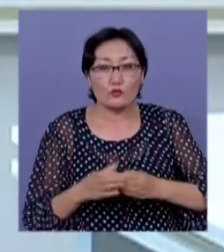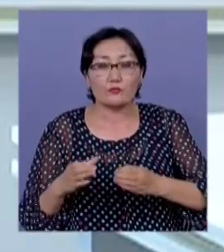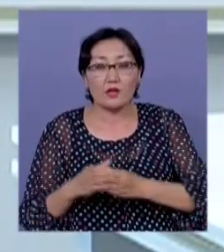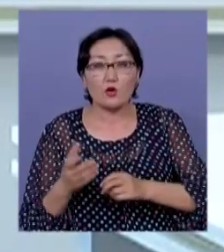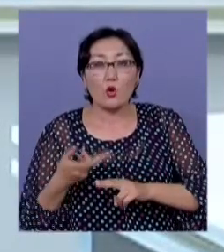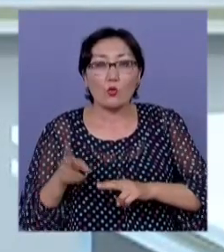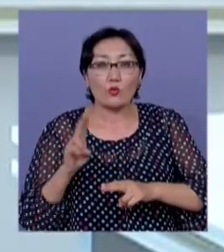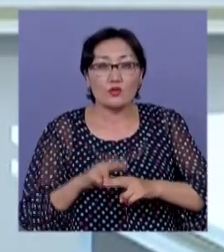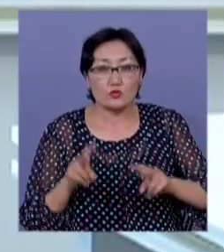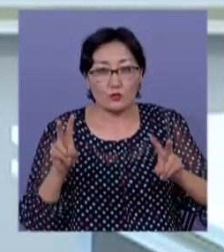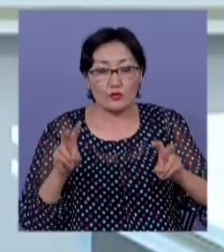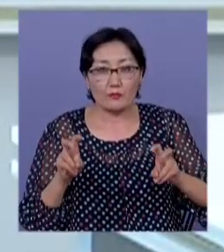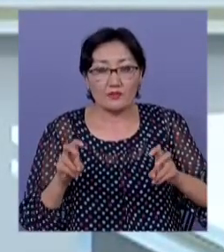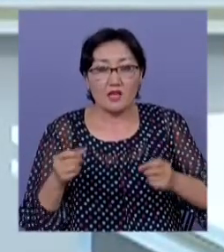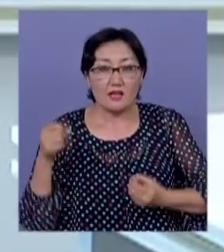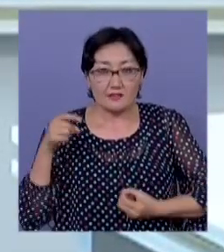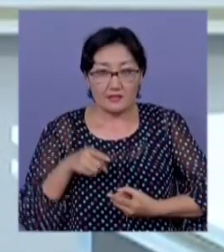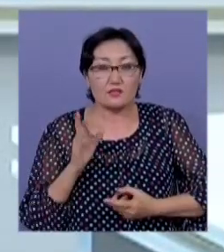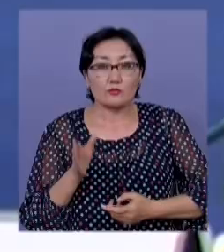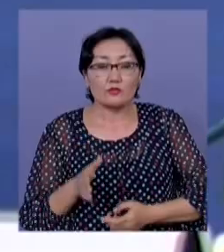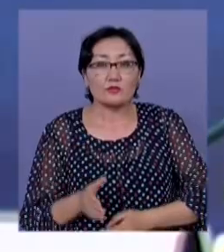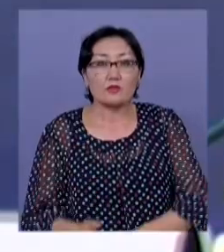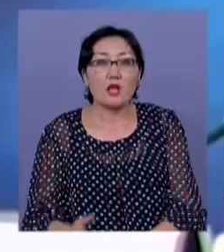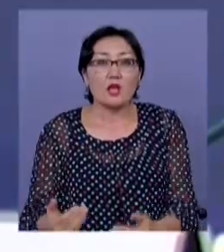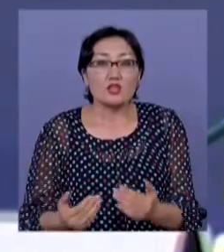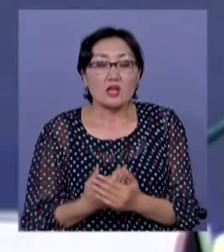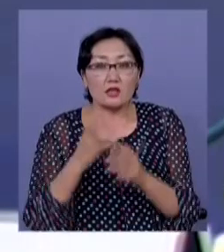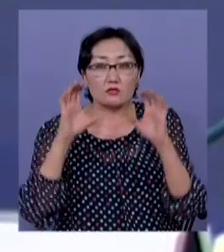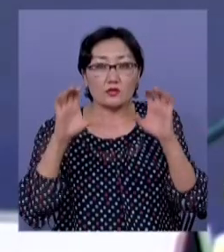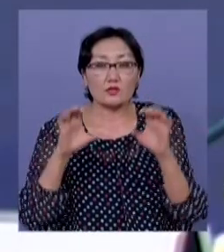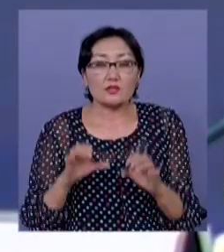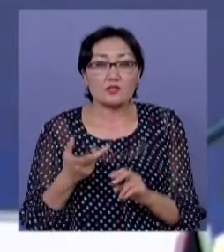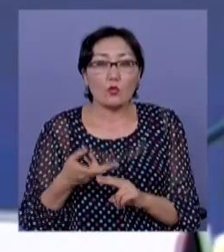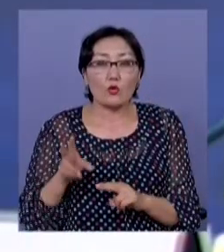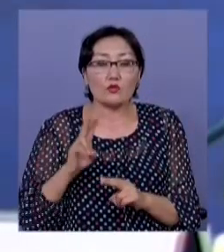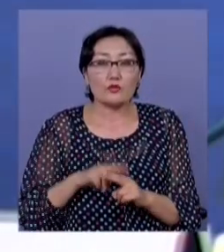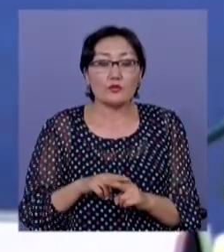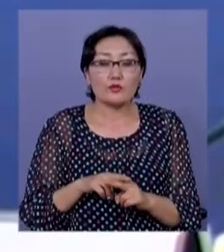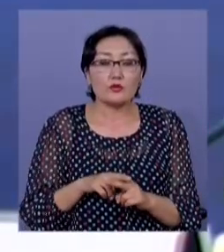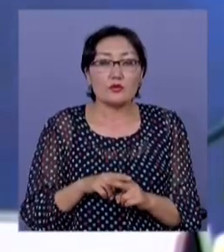осы ұғымға сәйкес болады. Жаңа кодекс ол